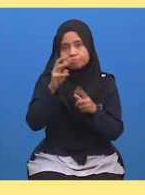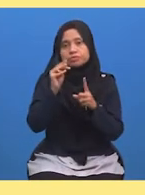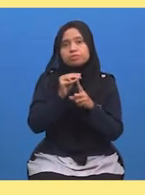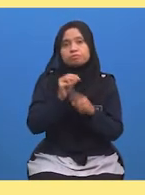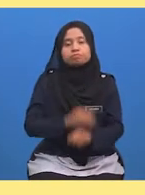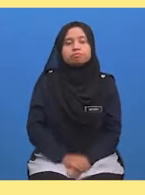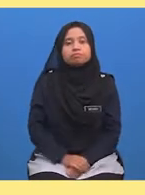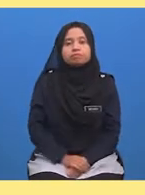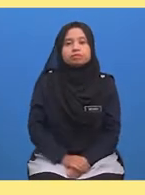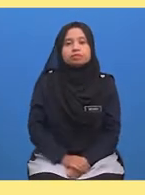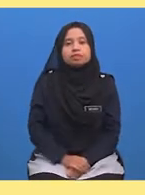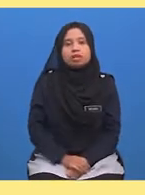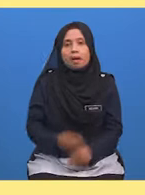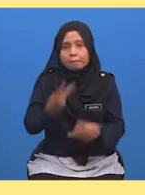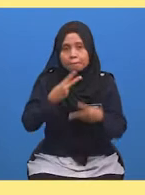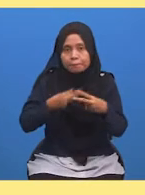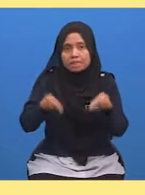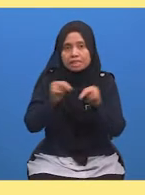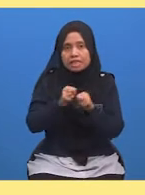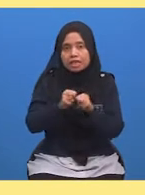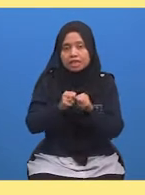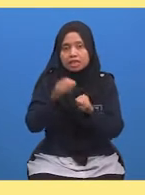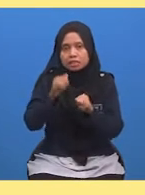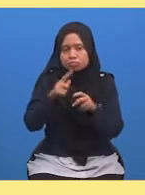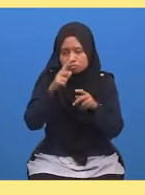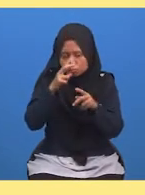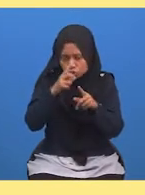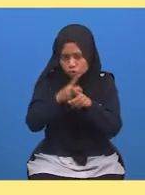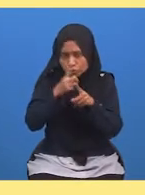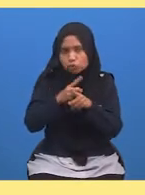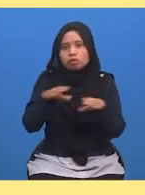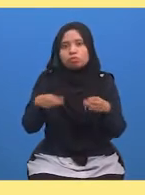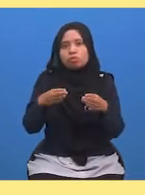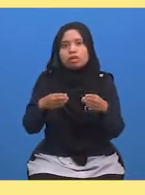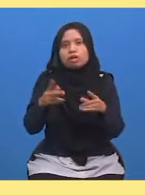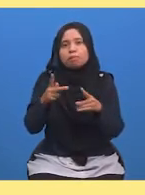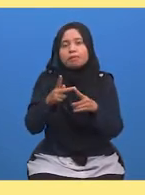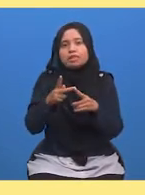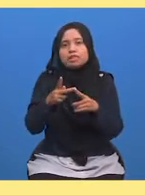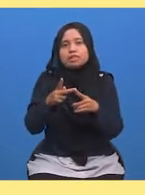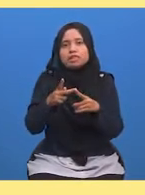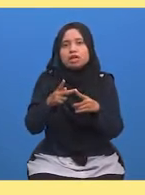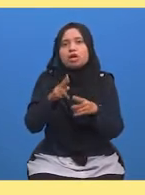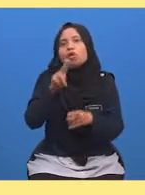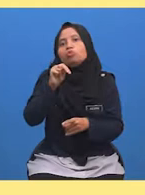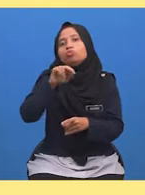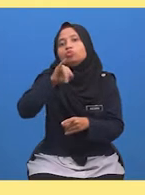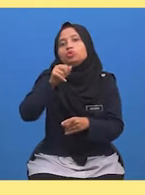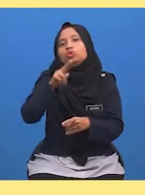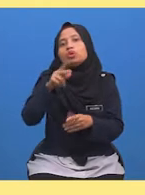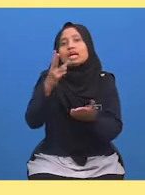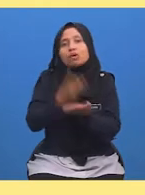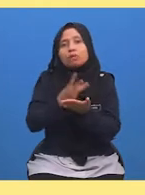Penilaian yang terperinci juga dibuat terhadap unjuran keuangan